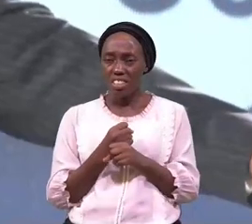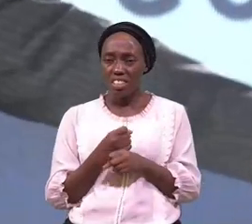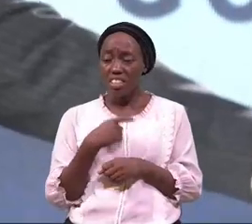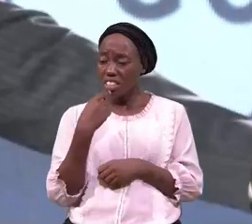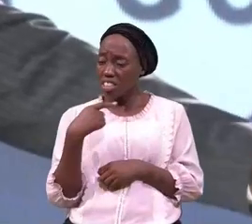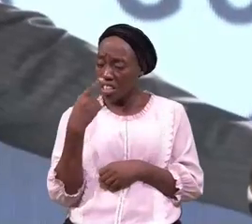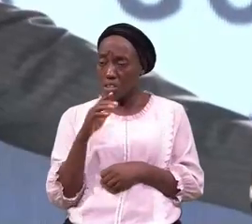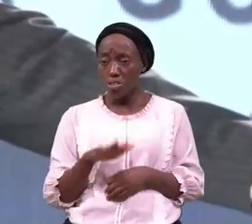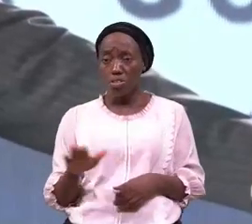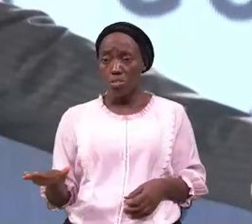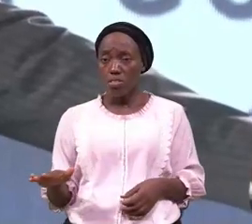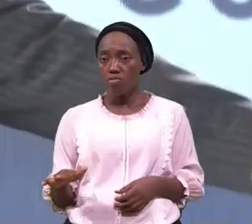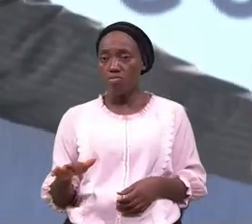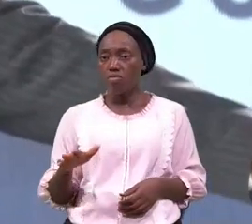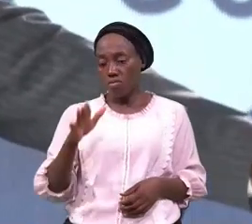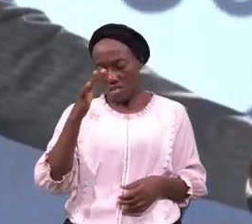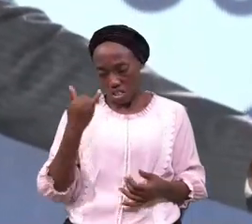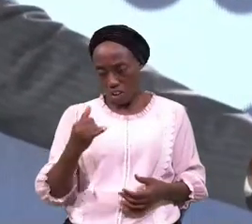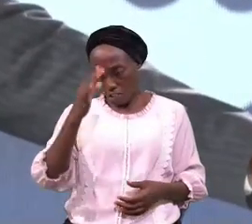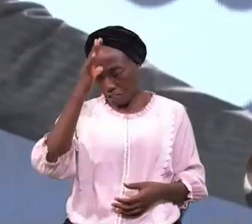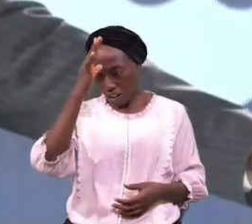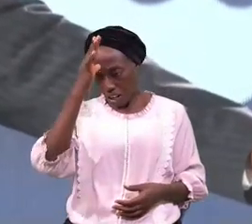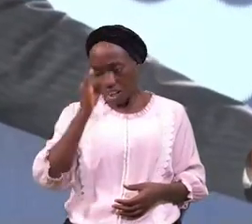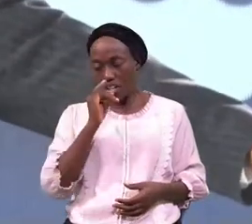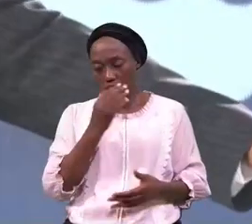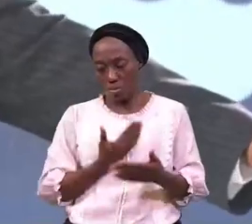Tu dis, enfant, papa est né de nouveau.